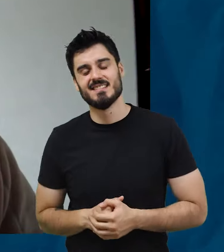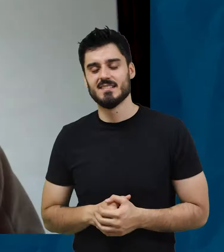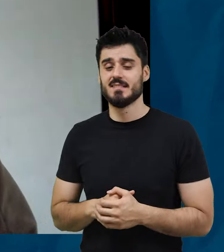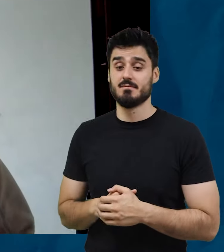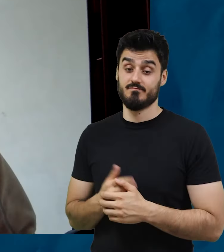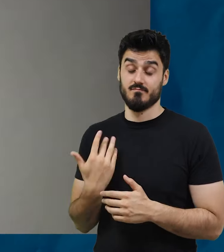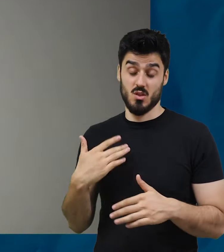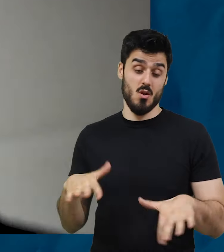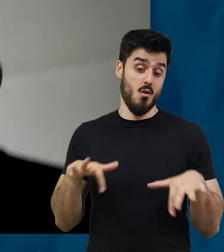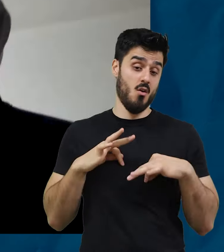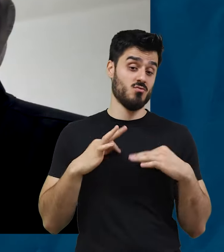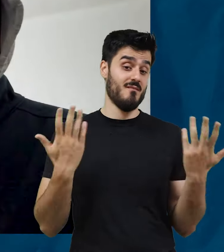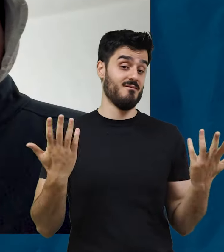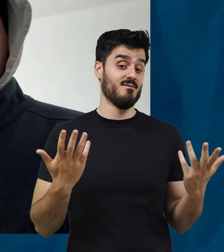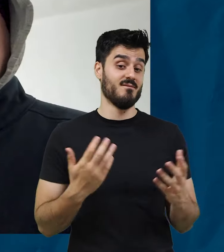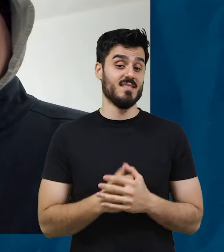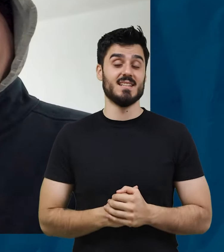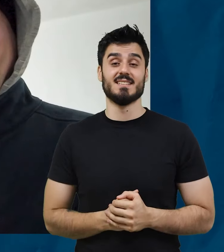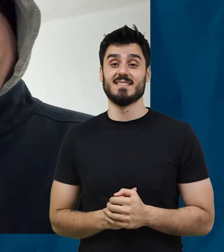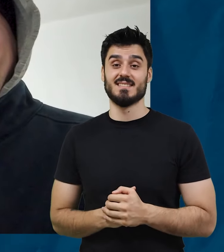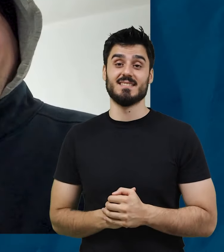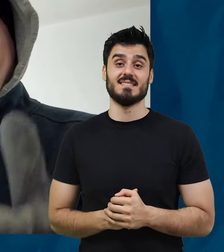Слушай, готов съм.